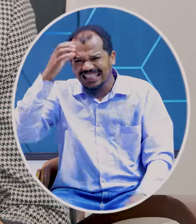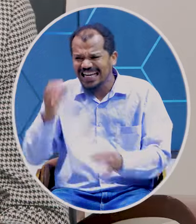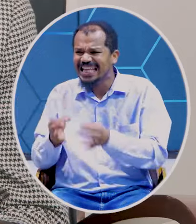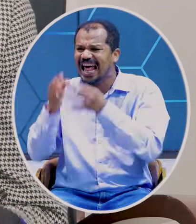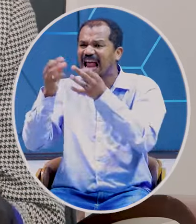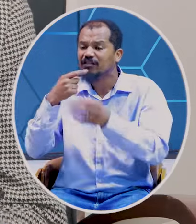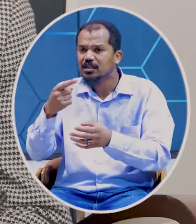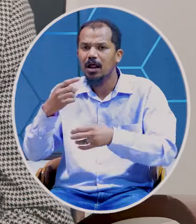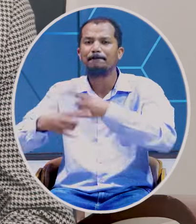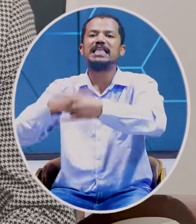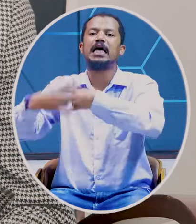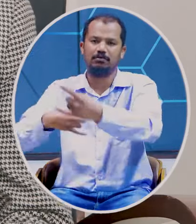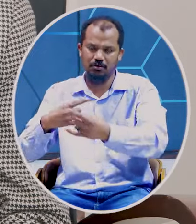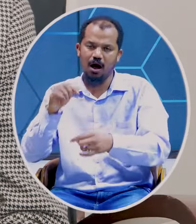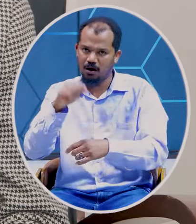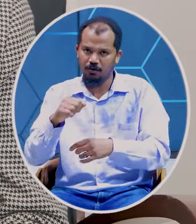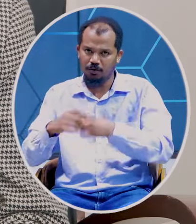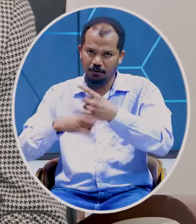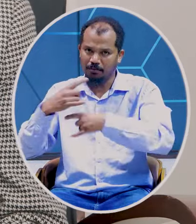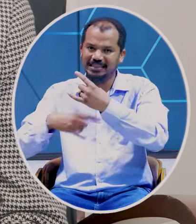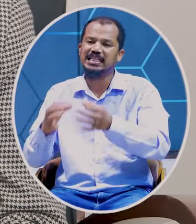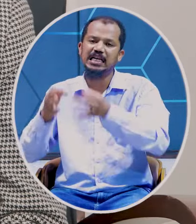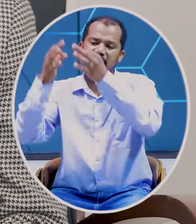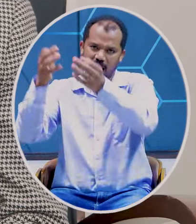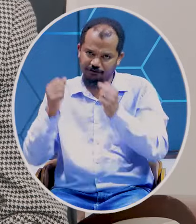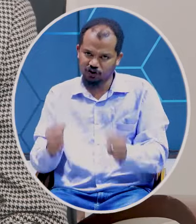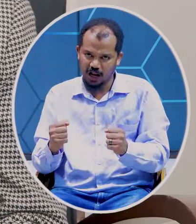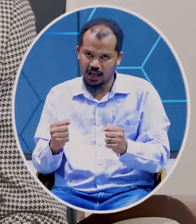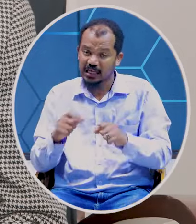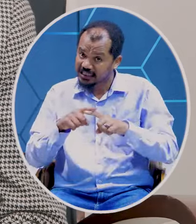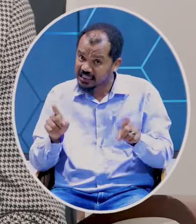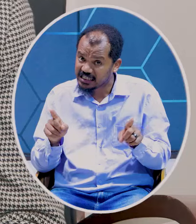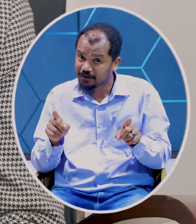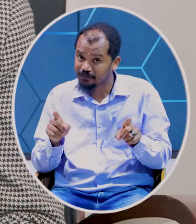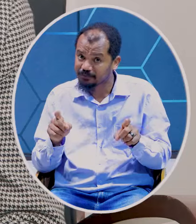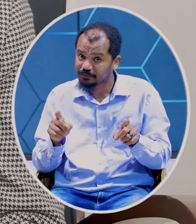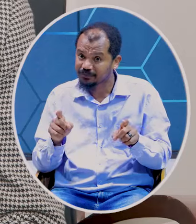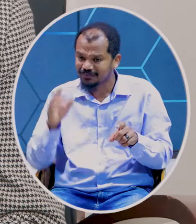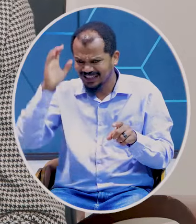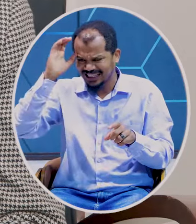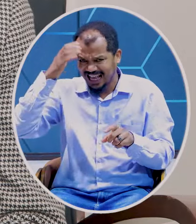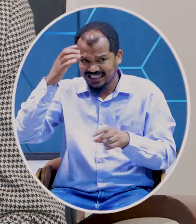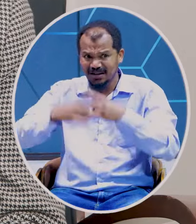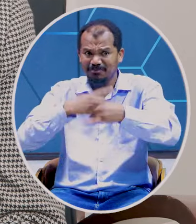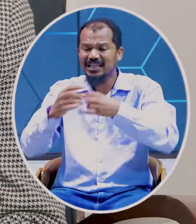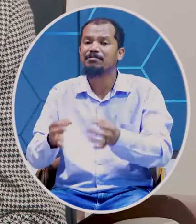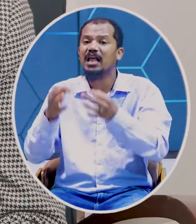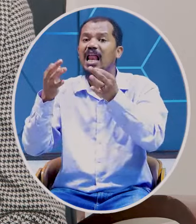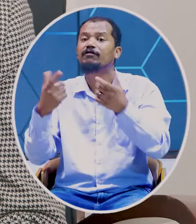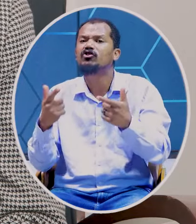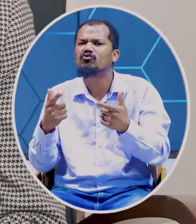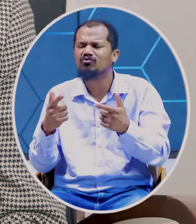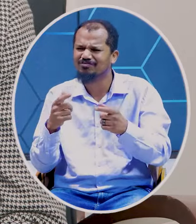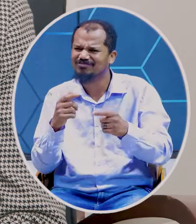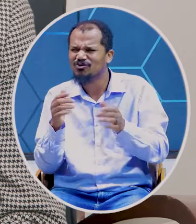ካንሰር ይተላለፋል ስንል በዘር ነው ፒውርሊ በዘር ነው ሊተላለፍ የሚችለው ነገሩ ግን በካንሰር በዘር የሚተላለፍ